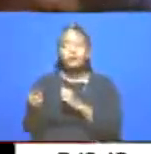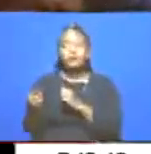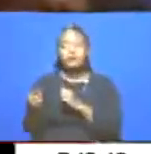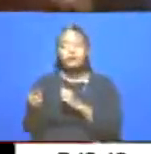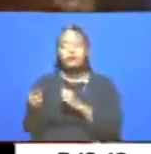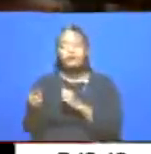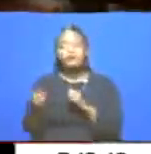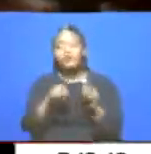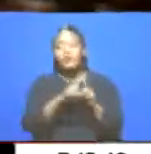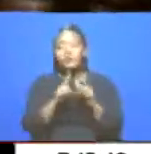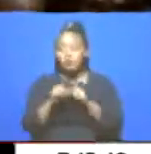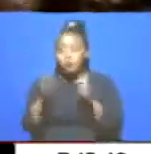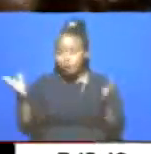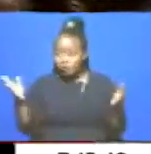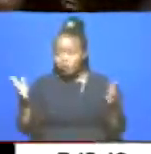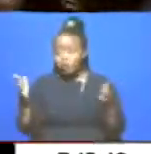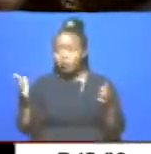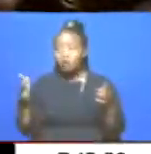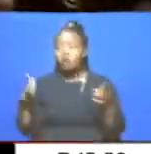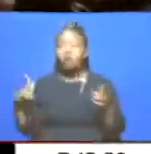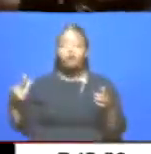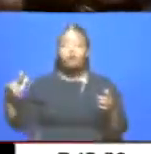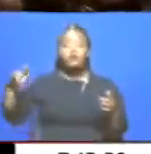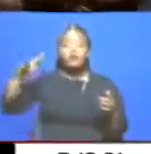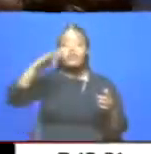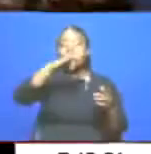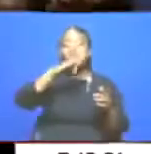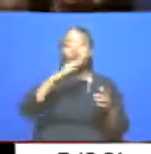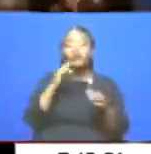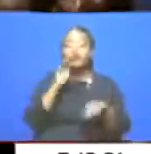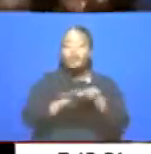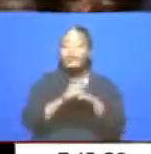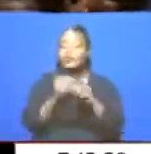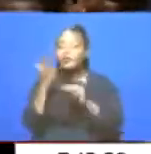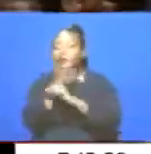Ndege itakuwa inatoka hapa na nyama leka kule Arabuni,